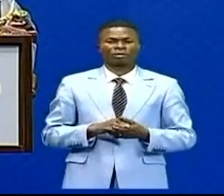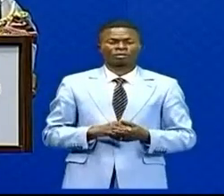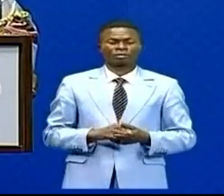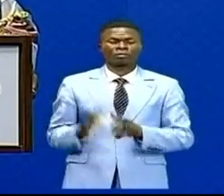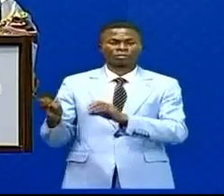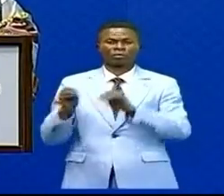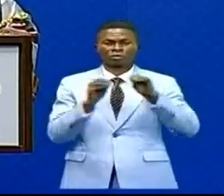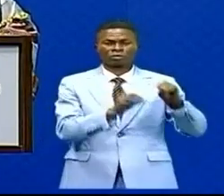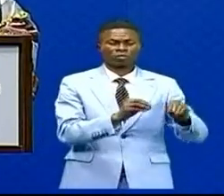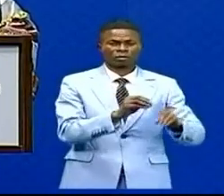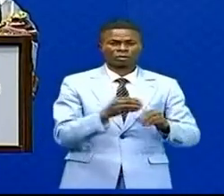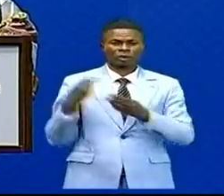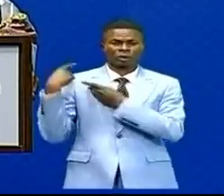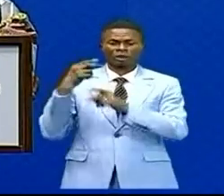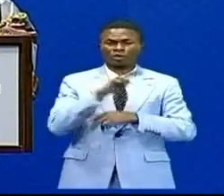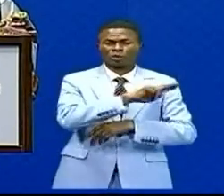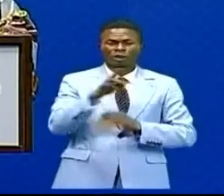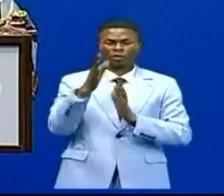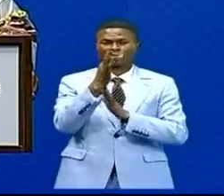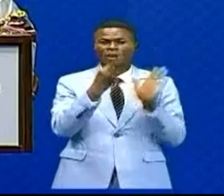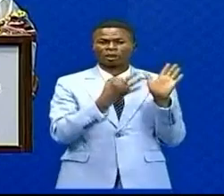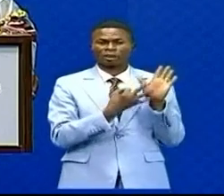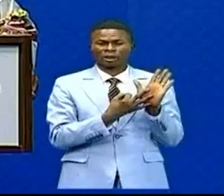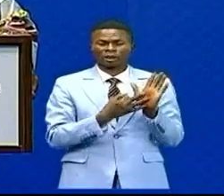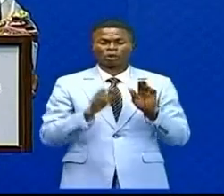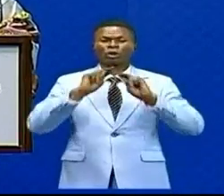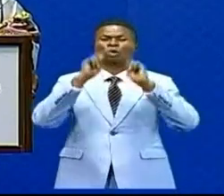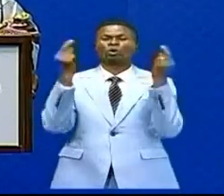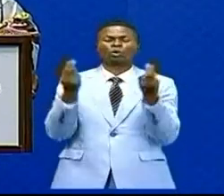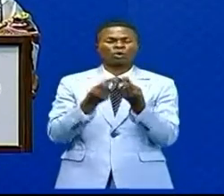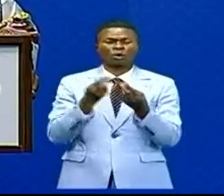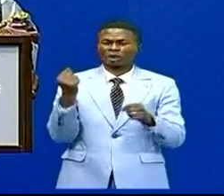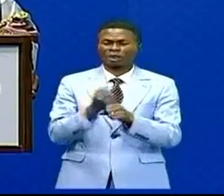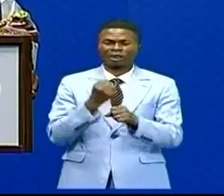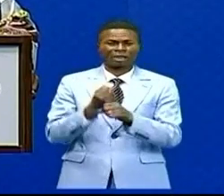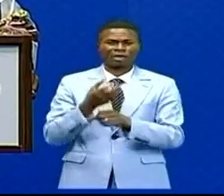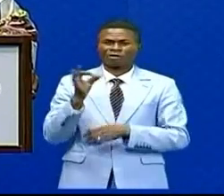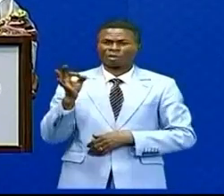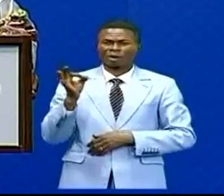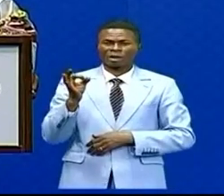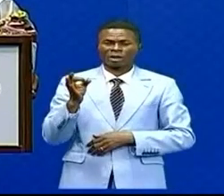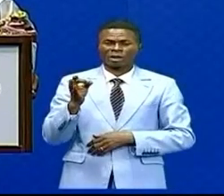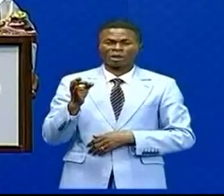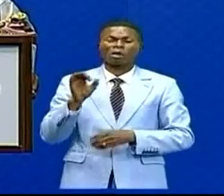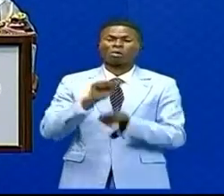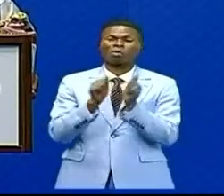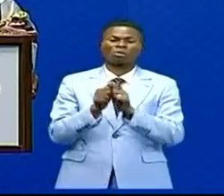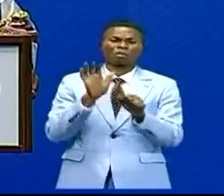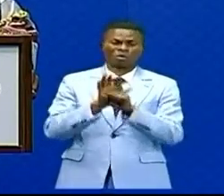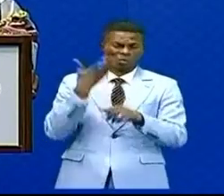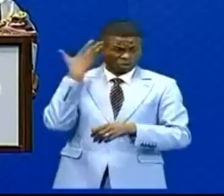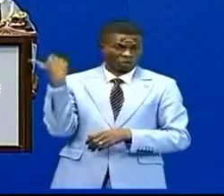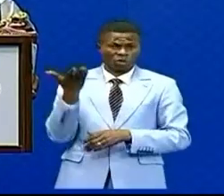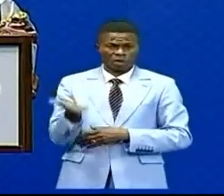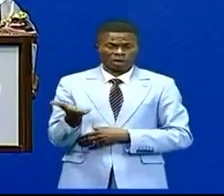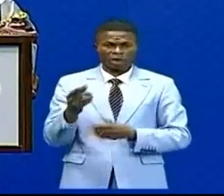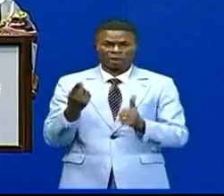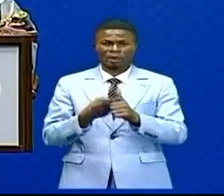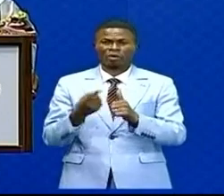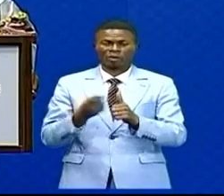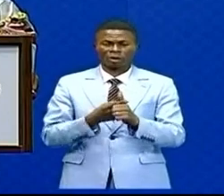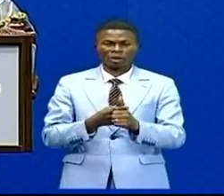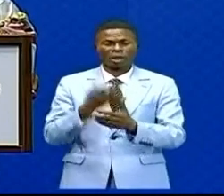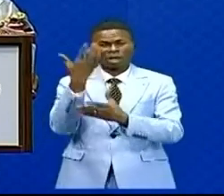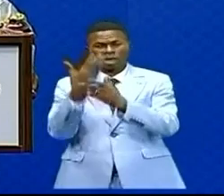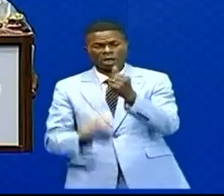Installée depuis 2018, cette usine n'a jamais fonctionné pour diverses raisons, notamment